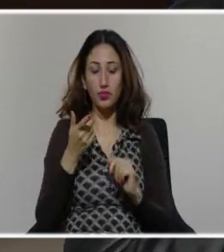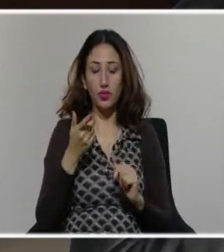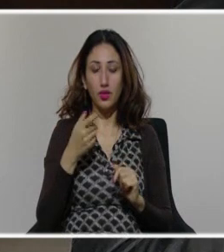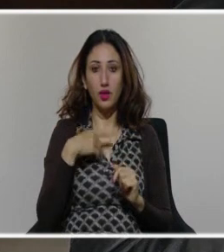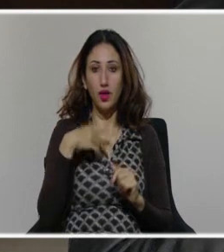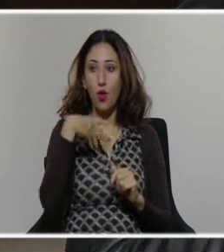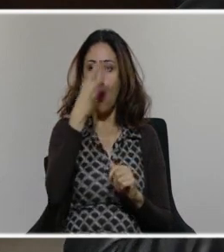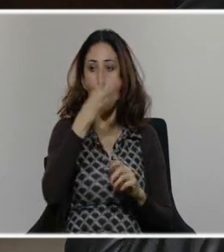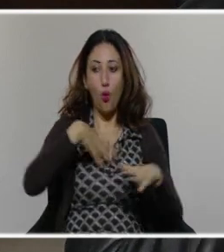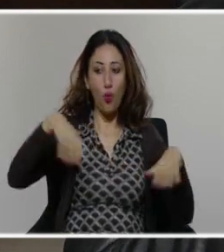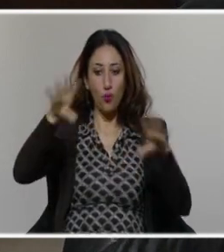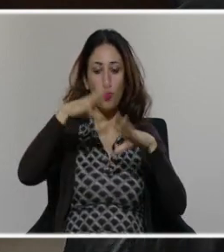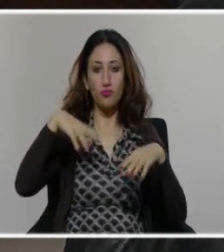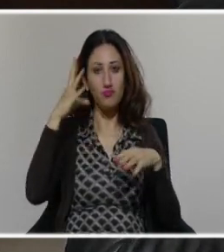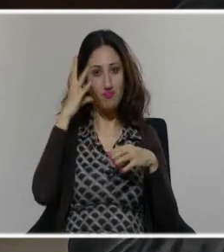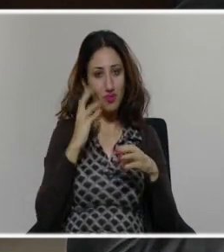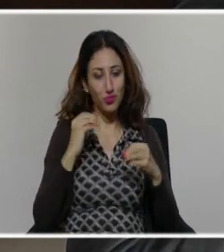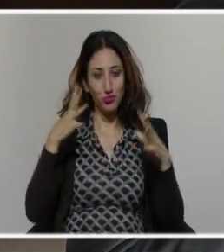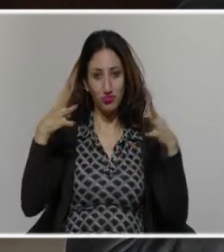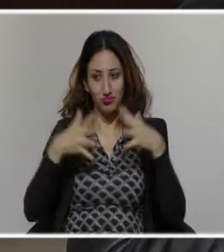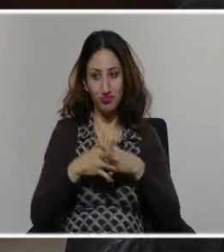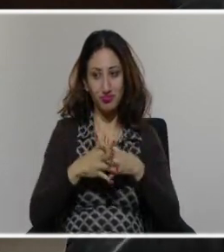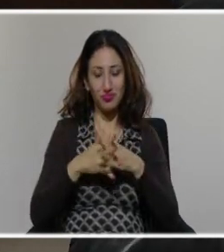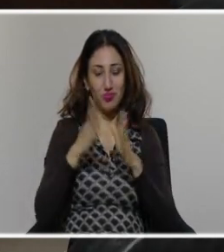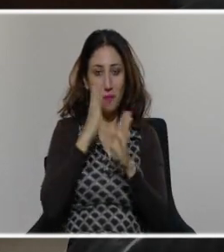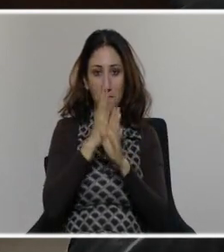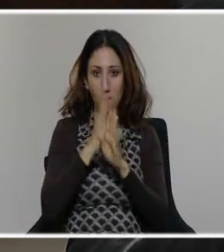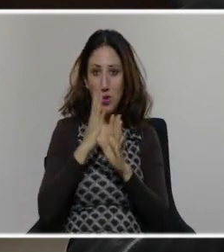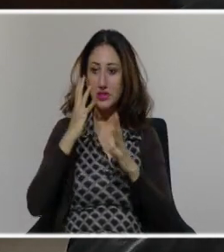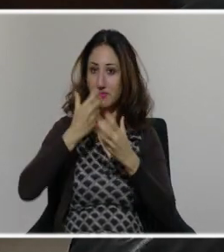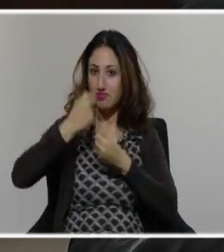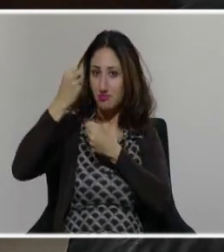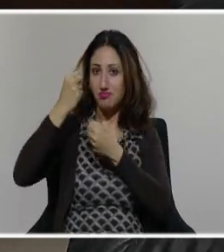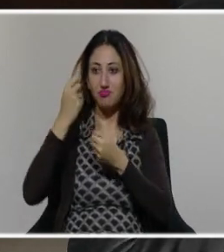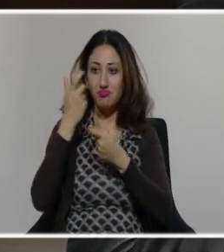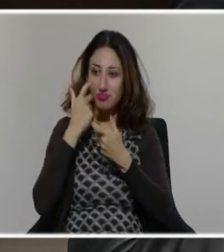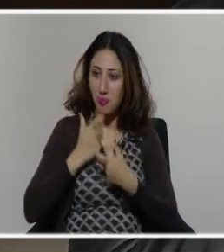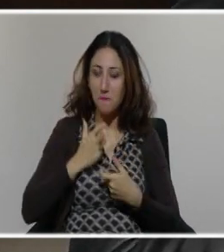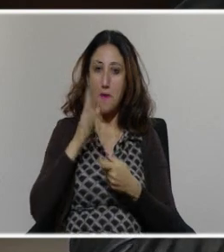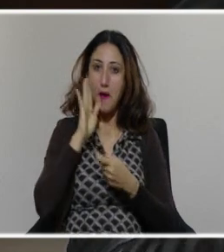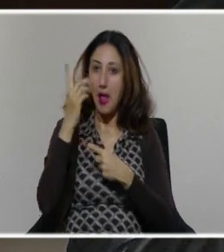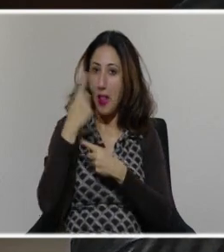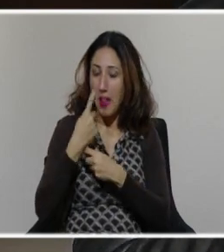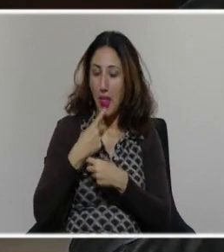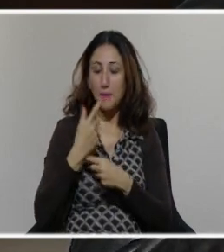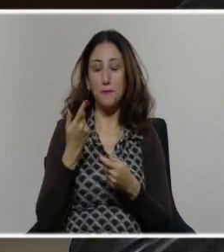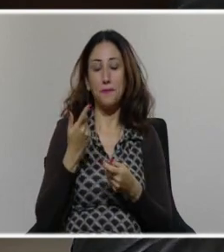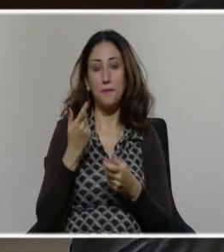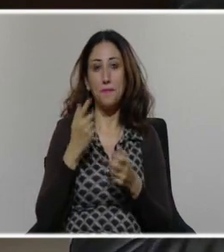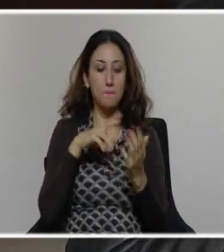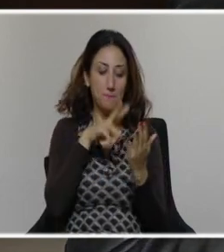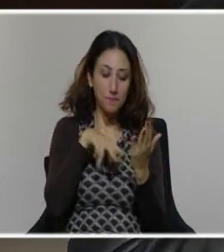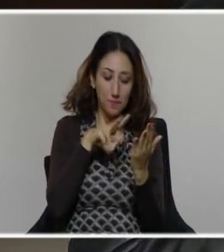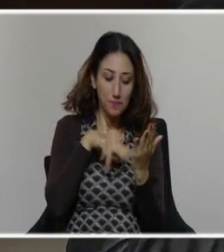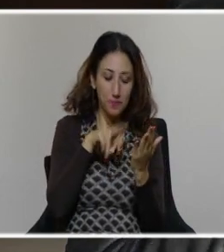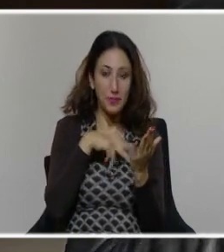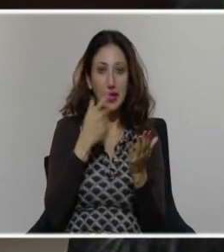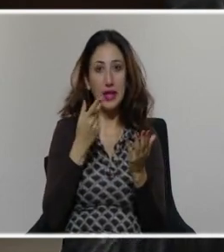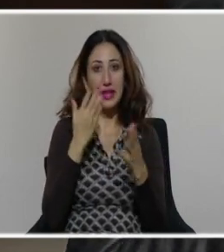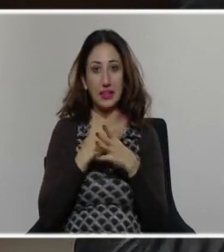روح جميلة جدا بين كل الأساتذة الكبار دول اللي احتضنونا كجيل جديد، وكانوا دايما يقعدوا يقروا معانا المشاهد عشان